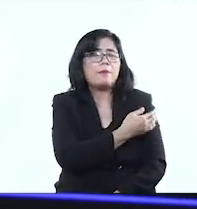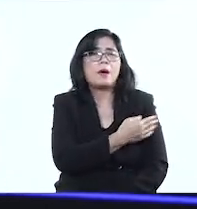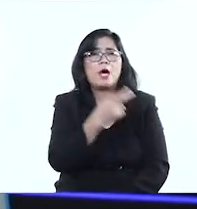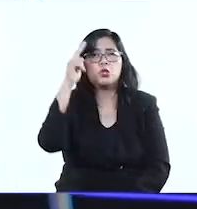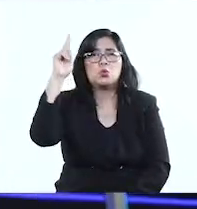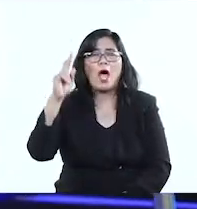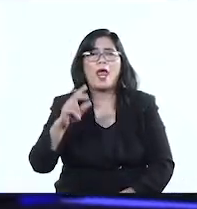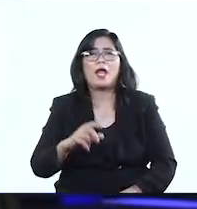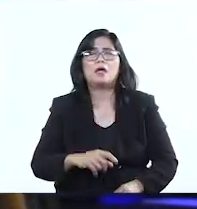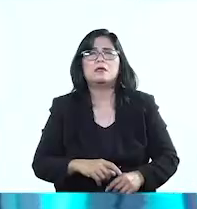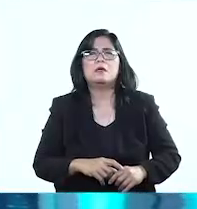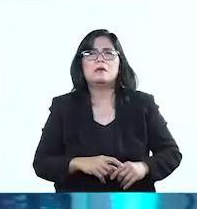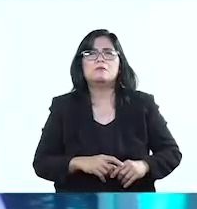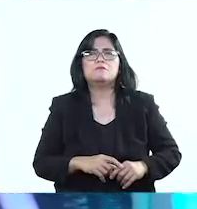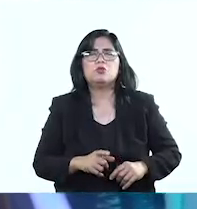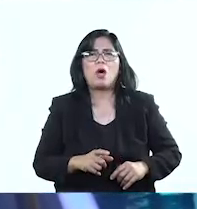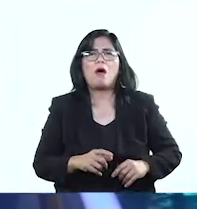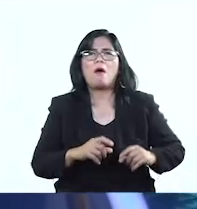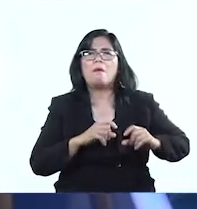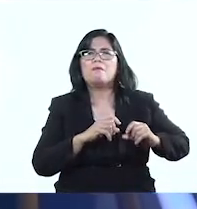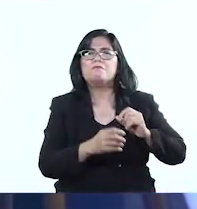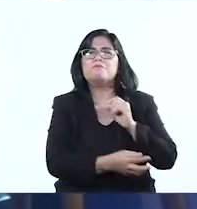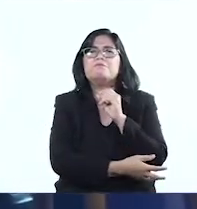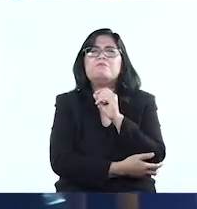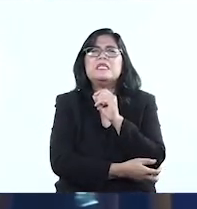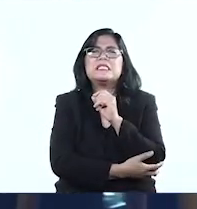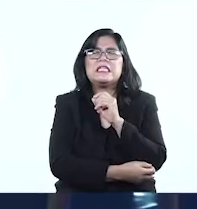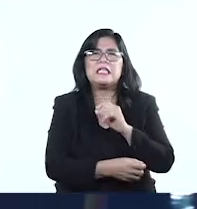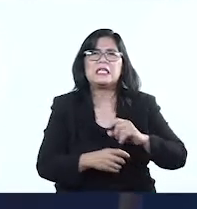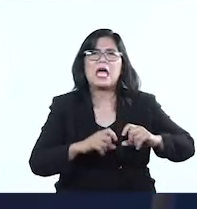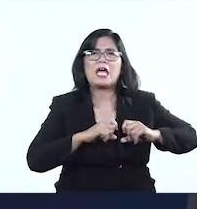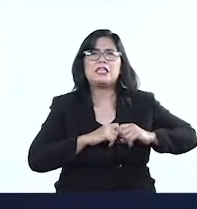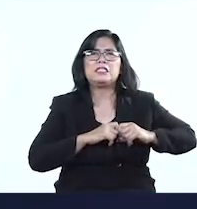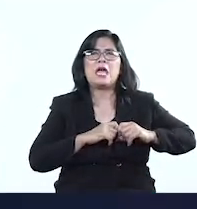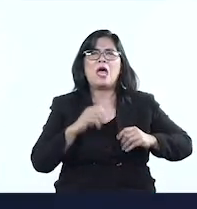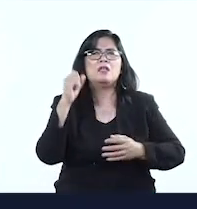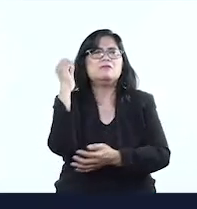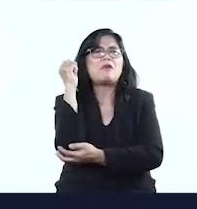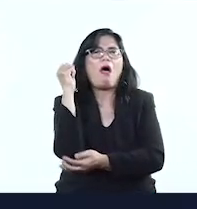Hai tapi otaknya kotor Hai hatinya prudent kejahatan